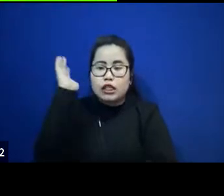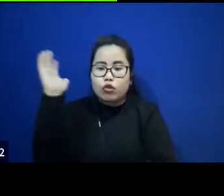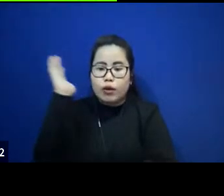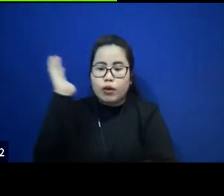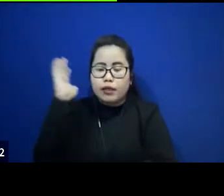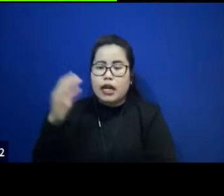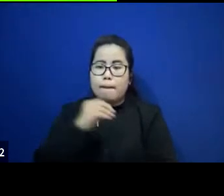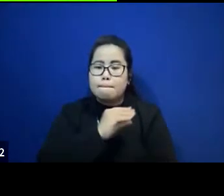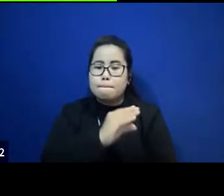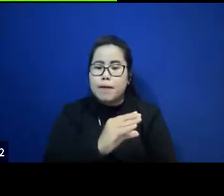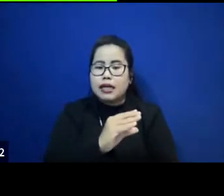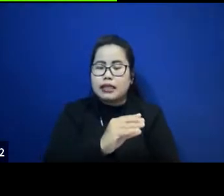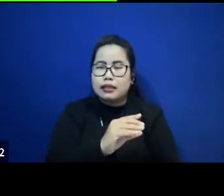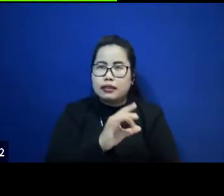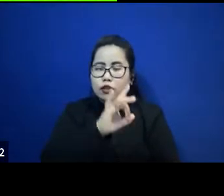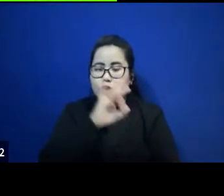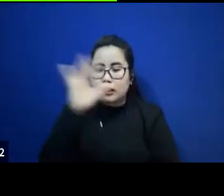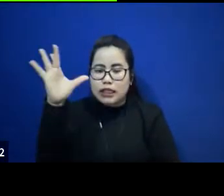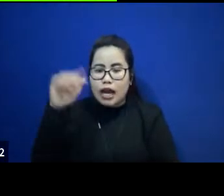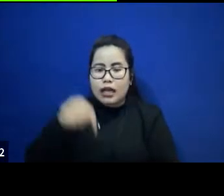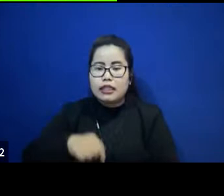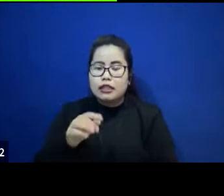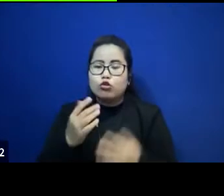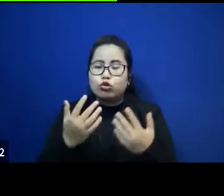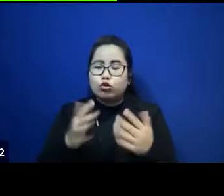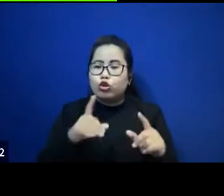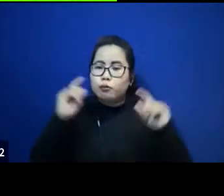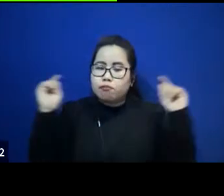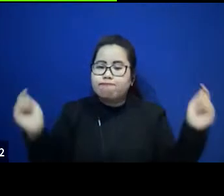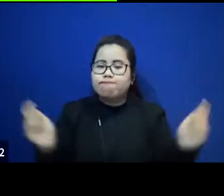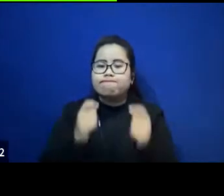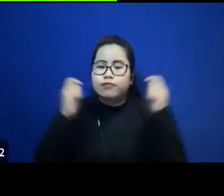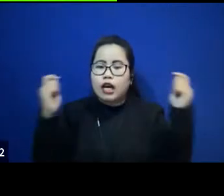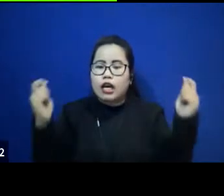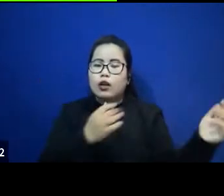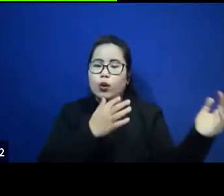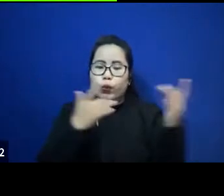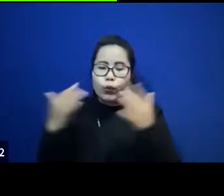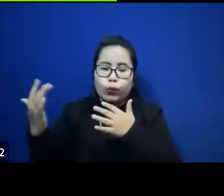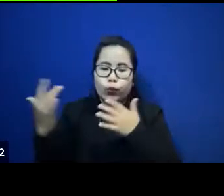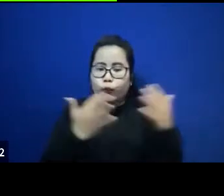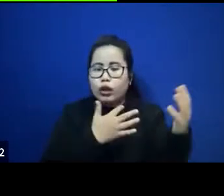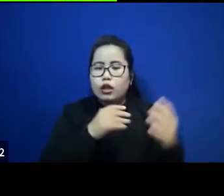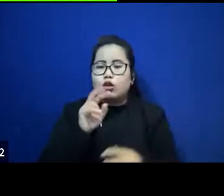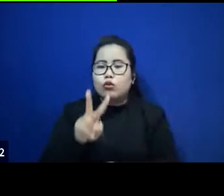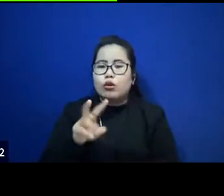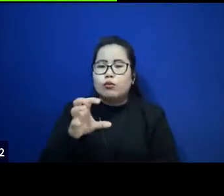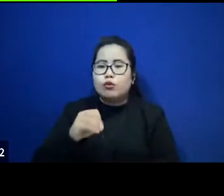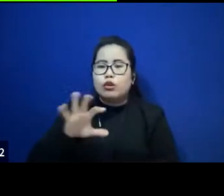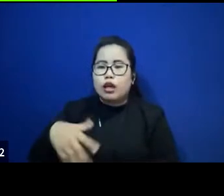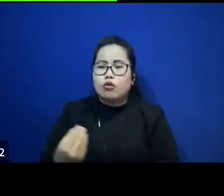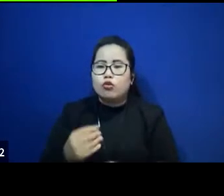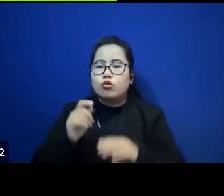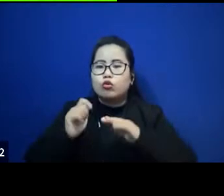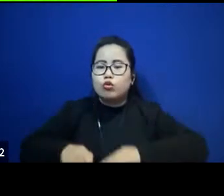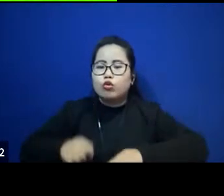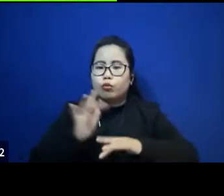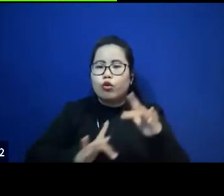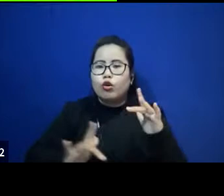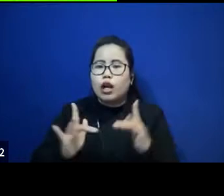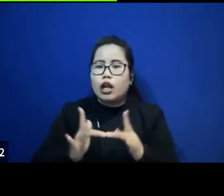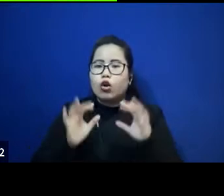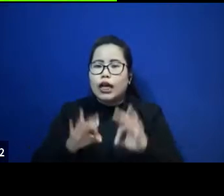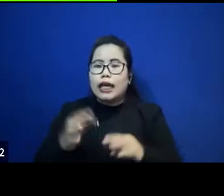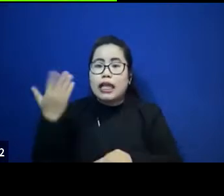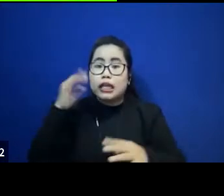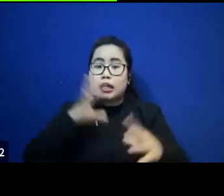pagi siang hari ini untuk merayakan ultah 22 tahunnya hukum online tadi sudah dibahas